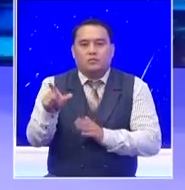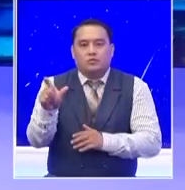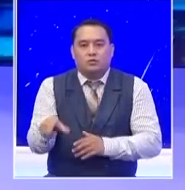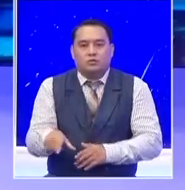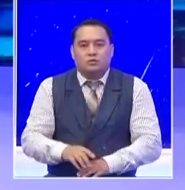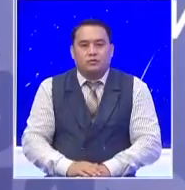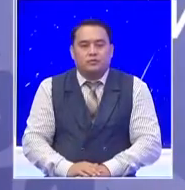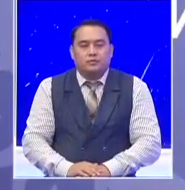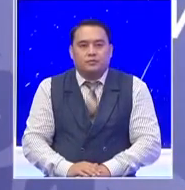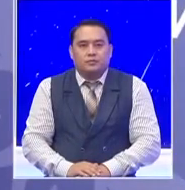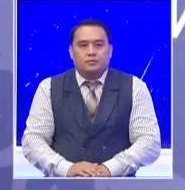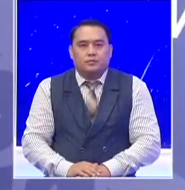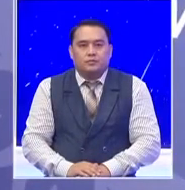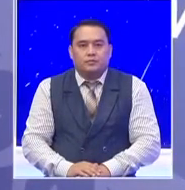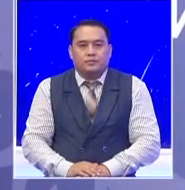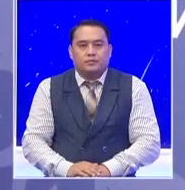выборщиков.